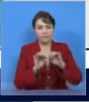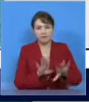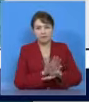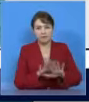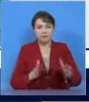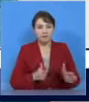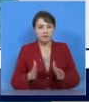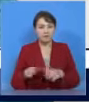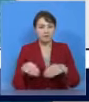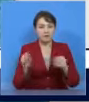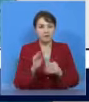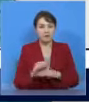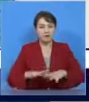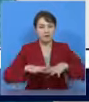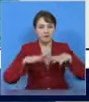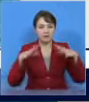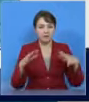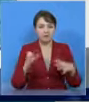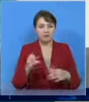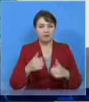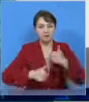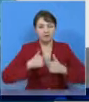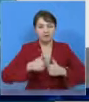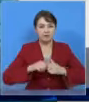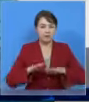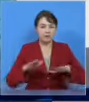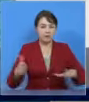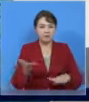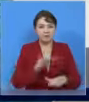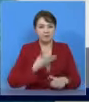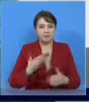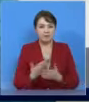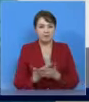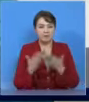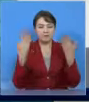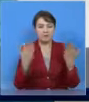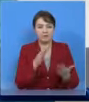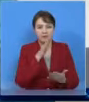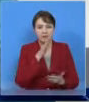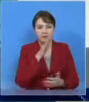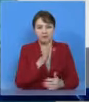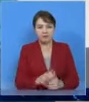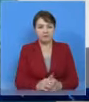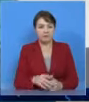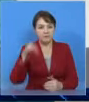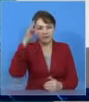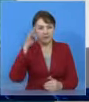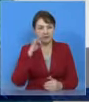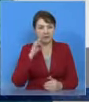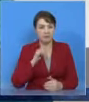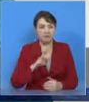жолға салып, осы үлкен додаларда балдар бізді мына қазіргі қазақ